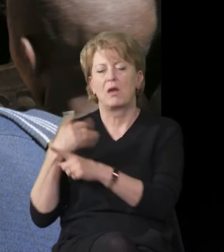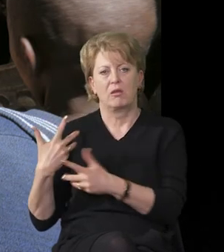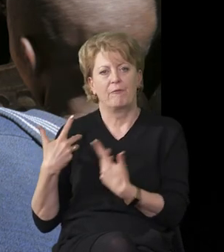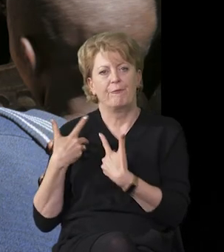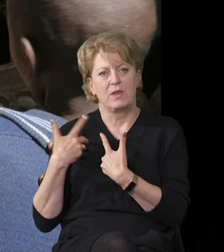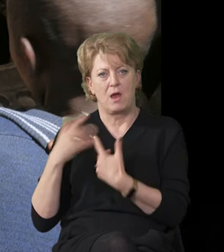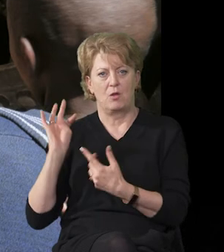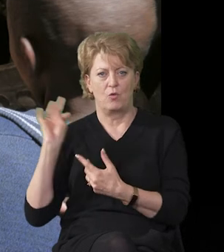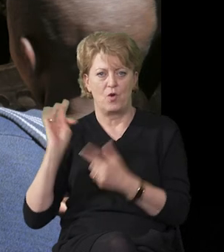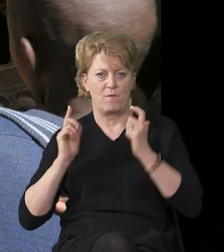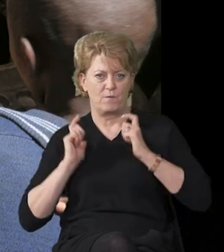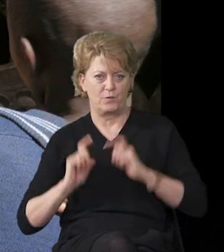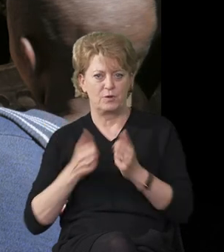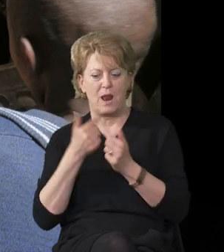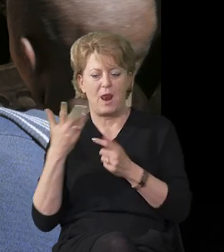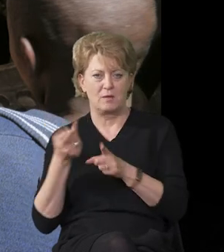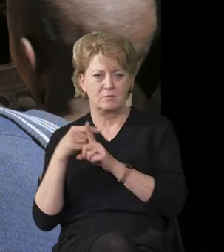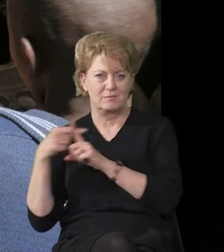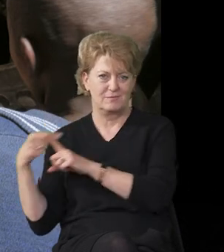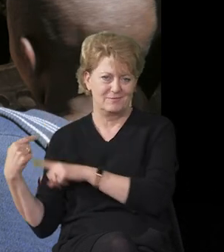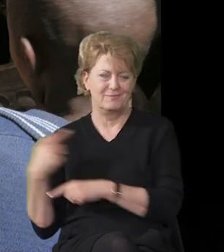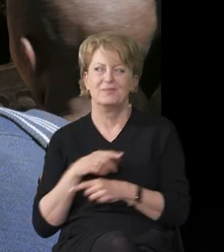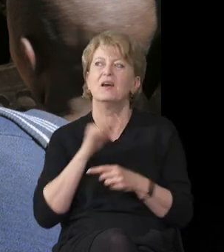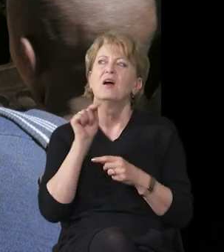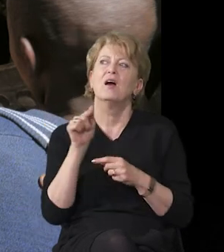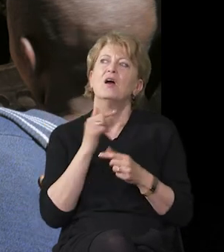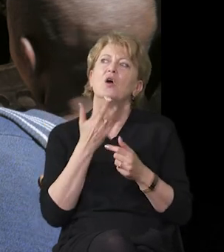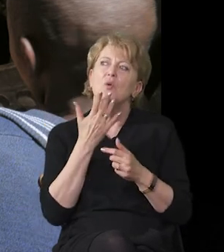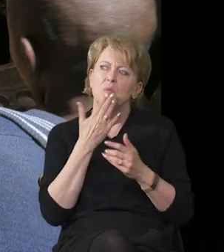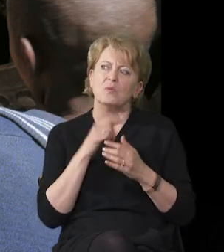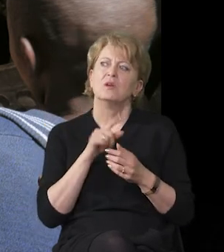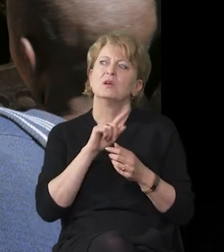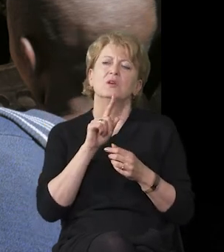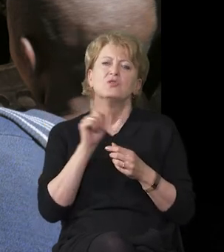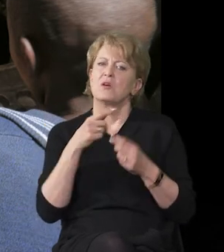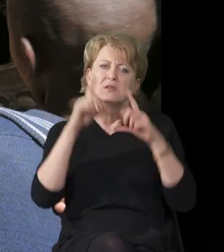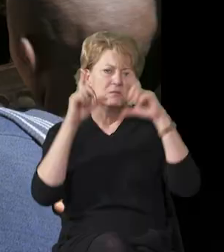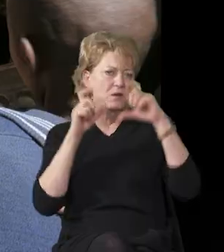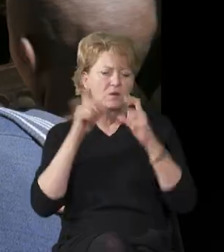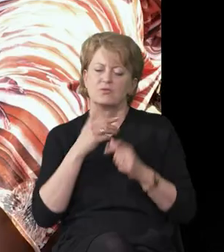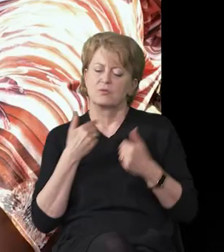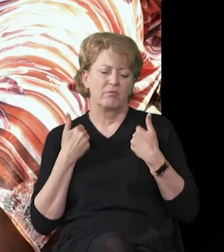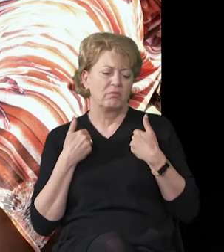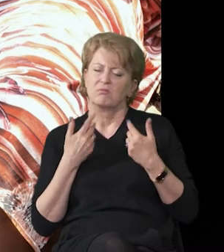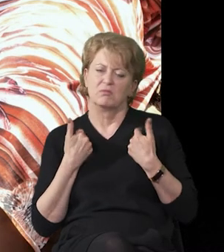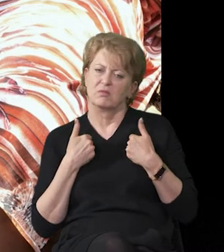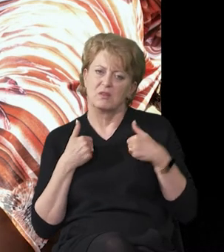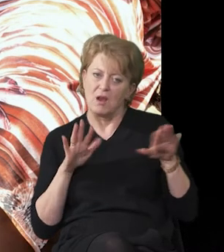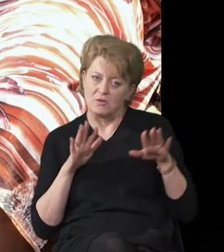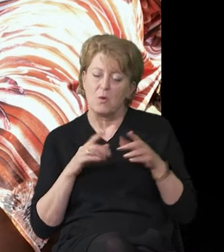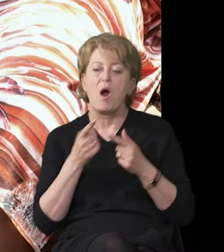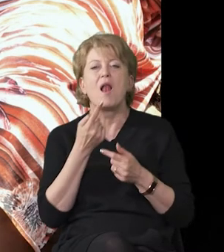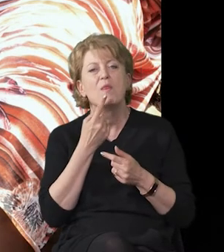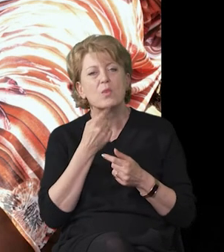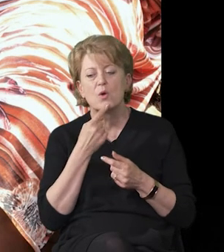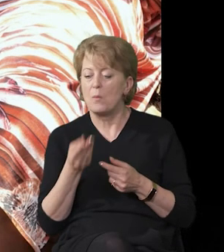jakiś fragment ich duszy, dlatego są bardzo niechętni, ale za drobną opłatą potrafią sobie jednak ten lęk pokonać i tak